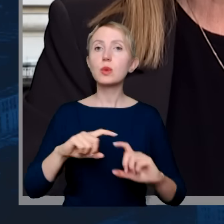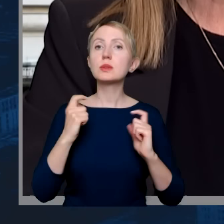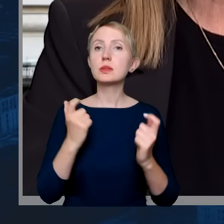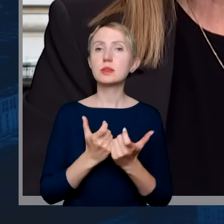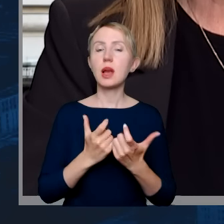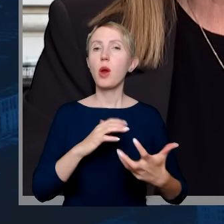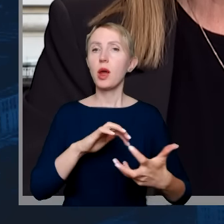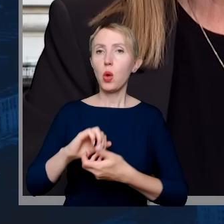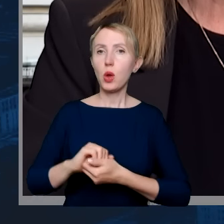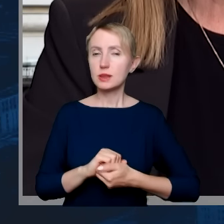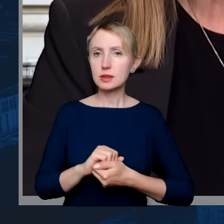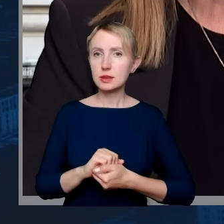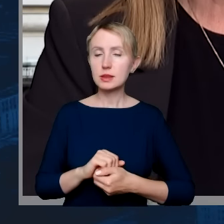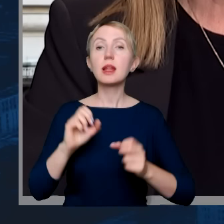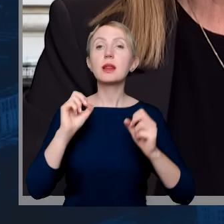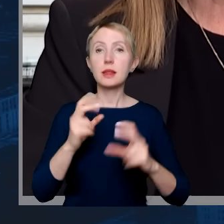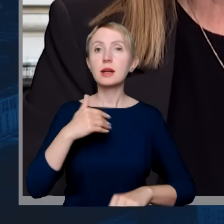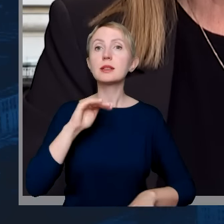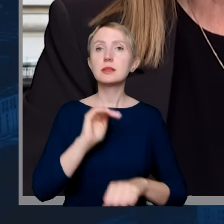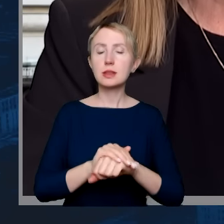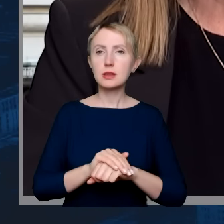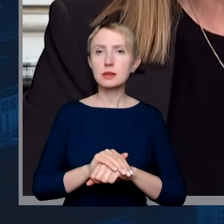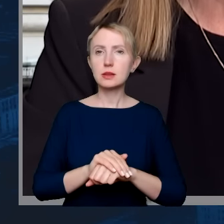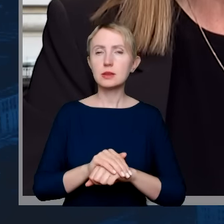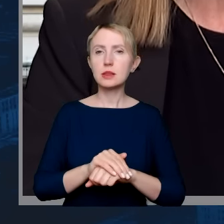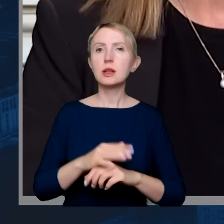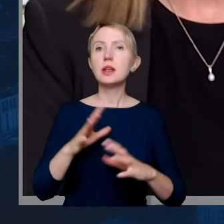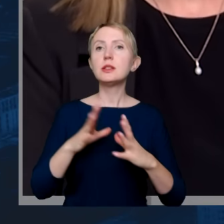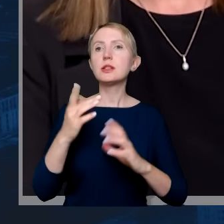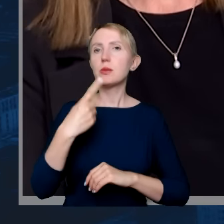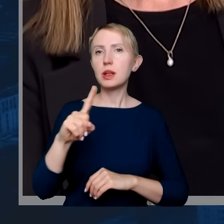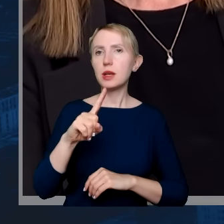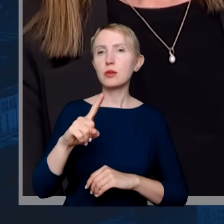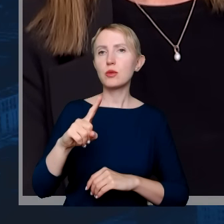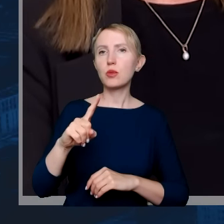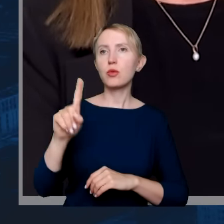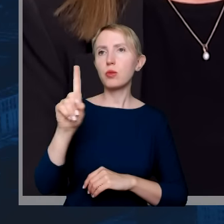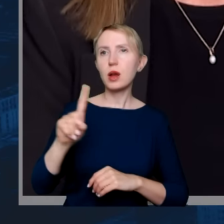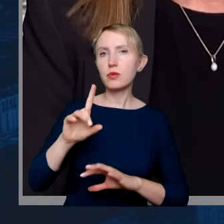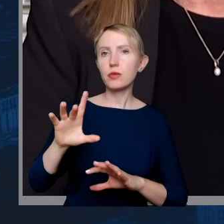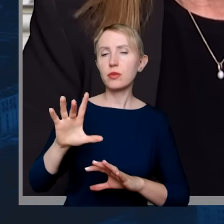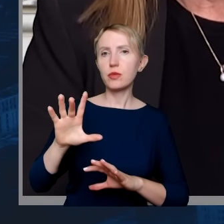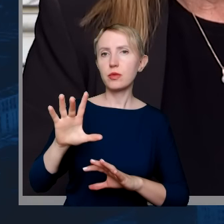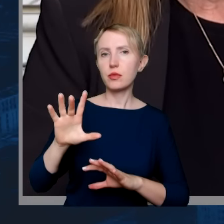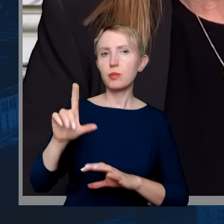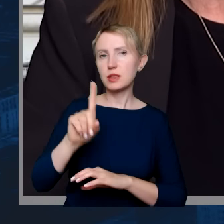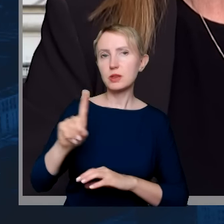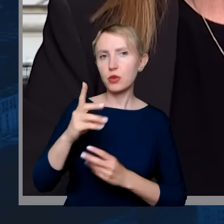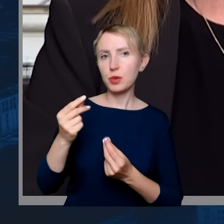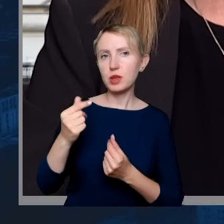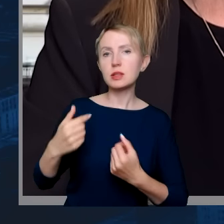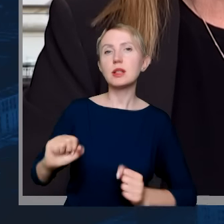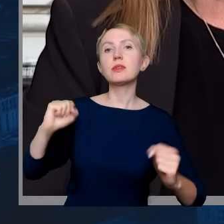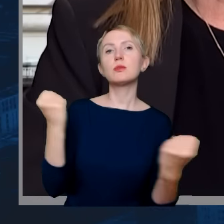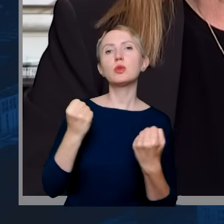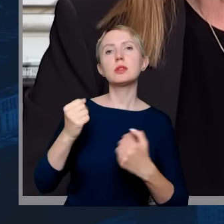koalicji, tak, zgadzamy się wydać 10 miliardów publicznych pieniędzy na wzmocnienie tej granicy, projektu, który